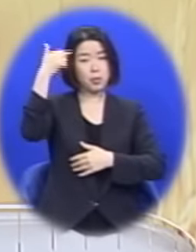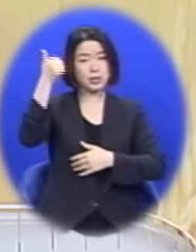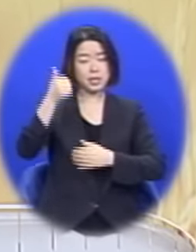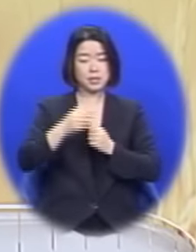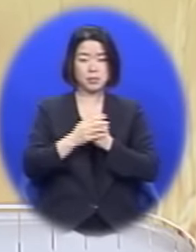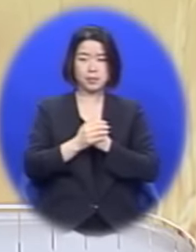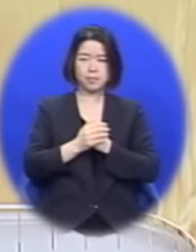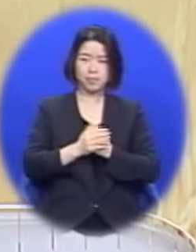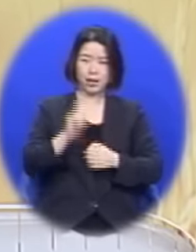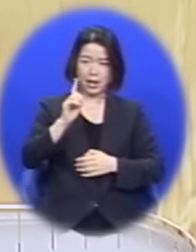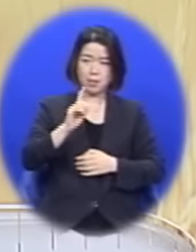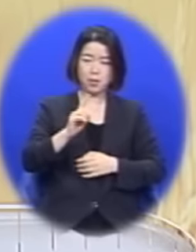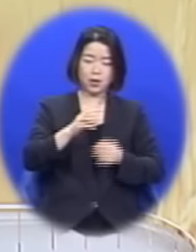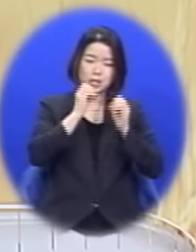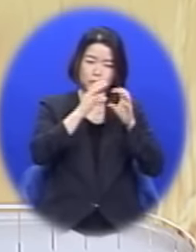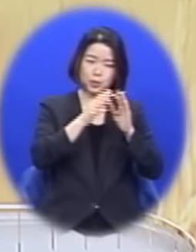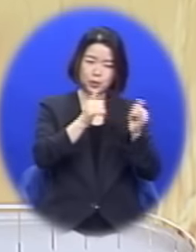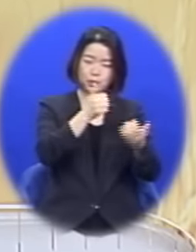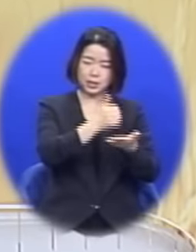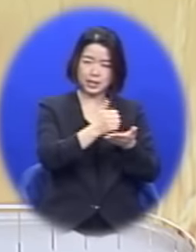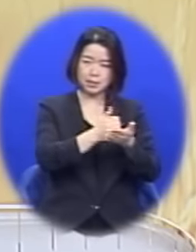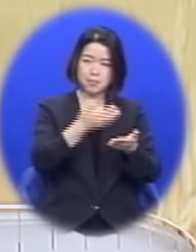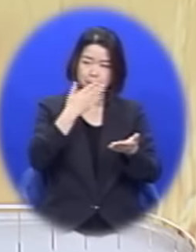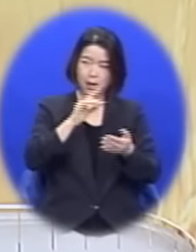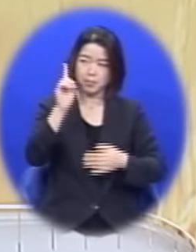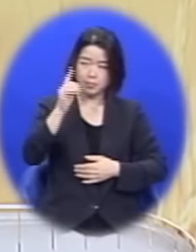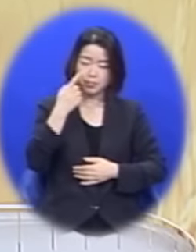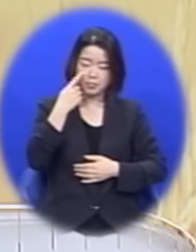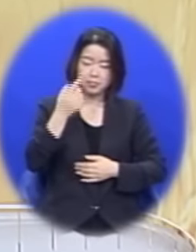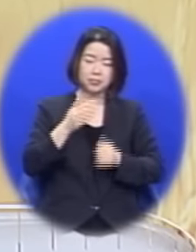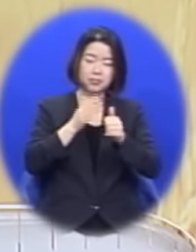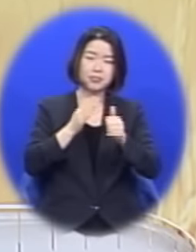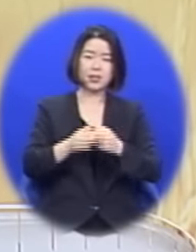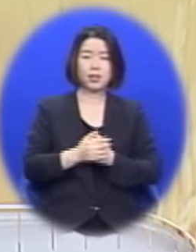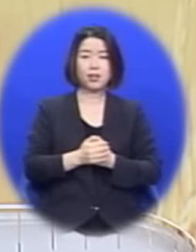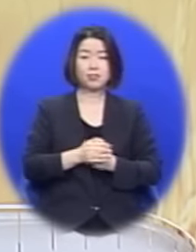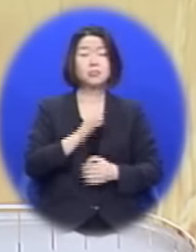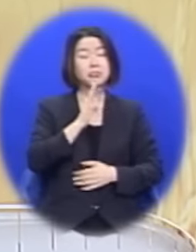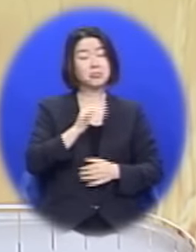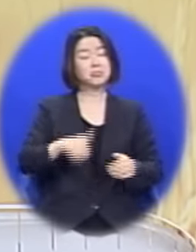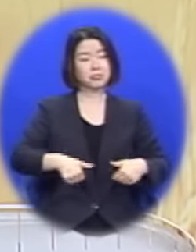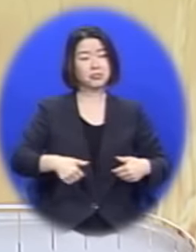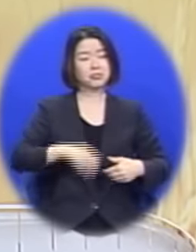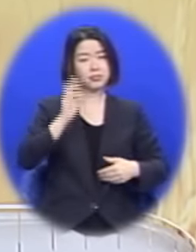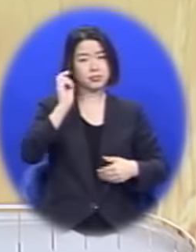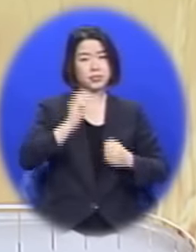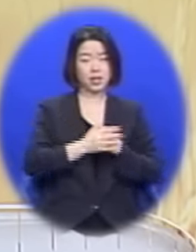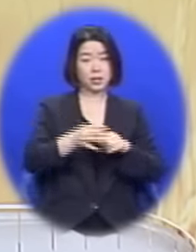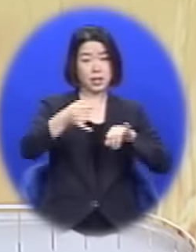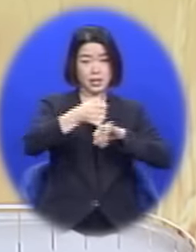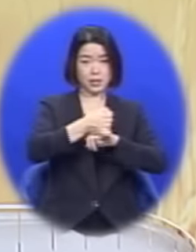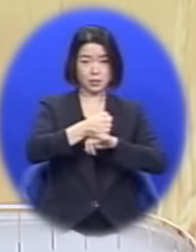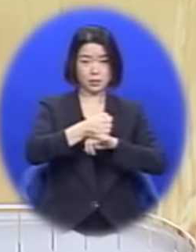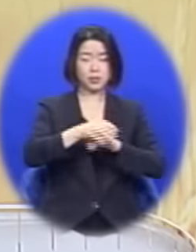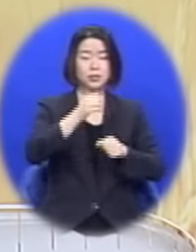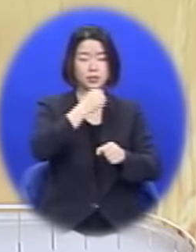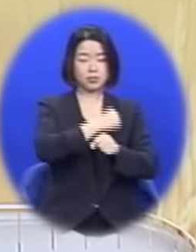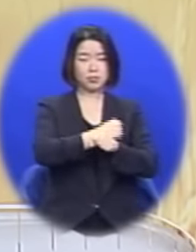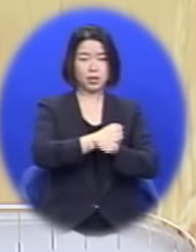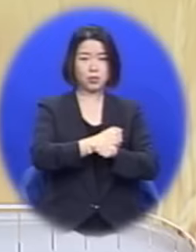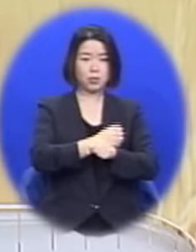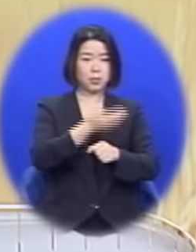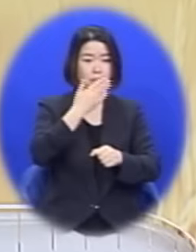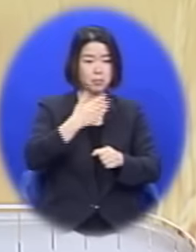목사님 한번 밥 한번 사주세요. 아, 그래, 필요하겠다. 그래서 약속을 하고 식사 대접을